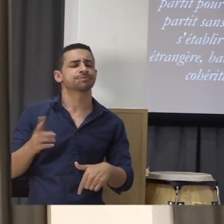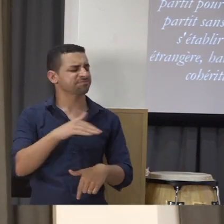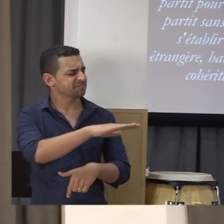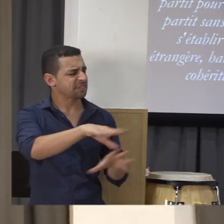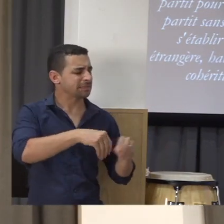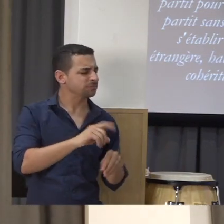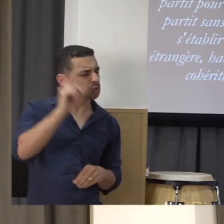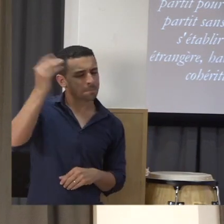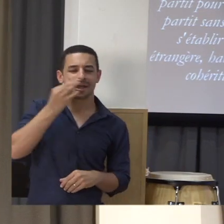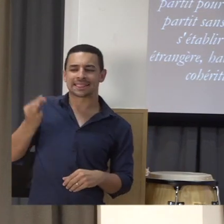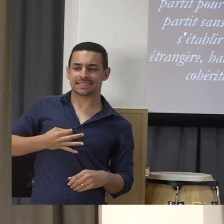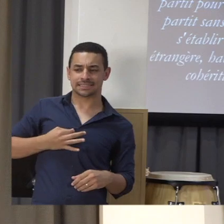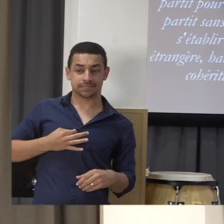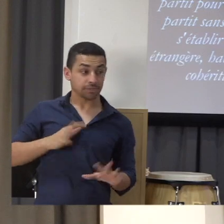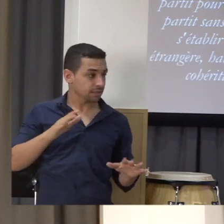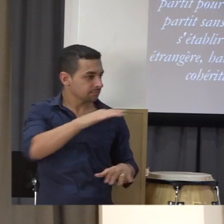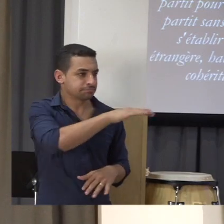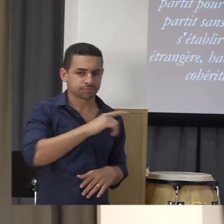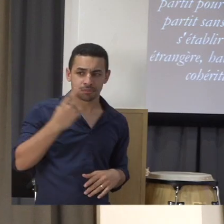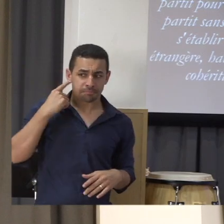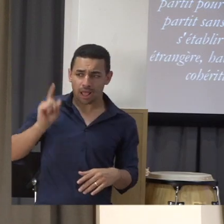famille, Dieu m'a parlé. Personne n'a entendu sa voix. Hein?